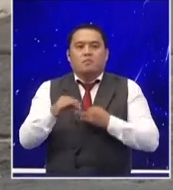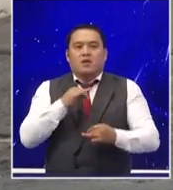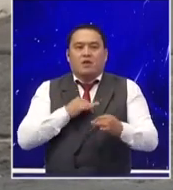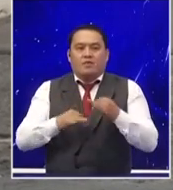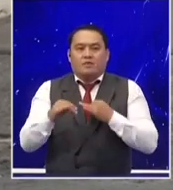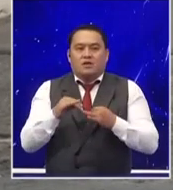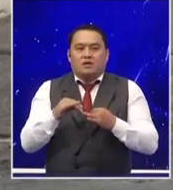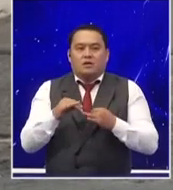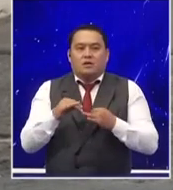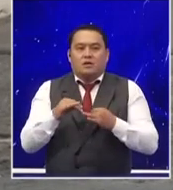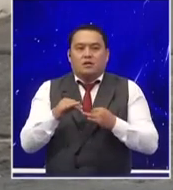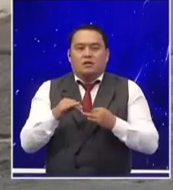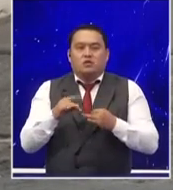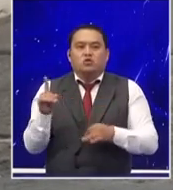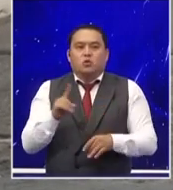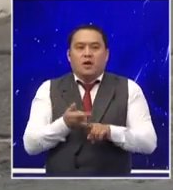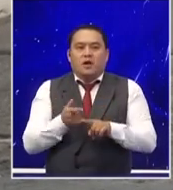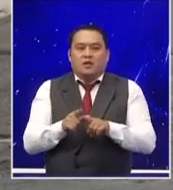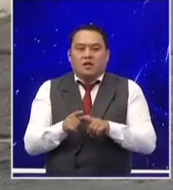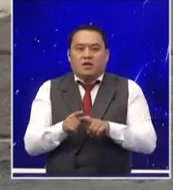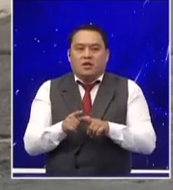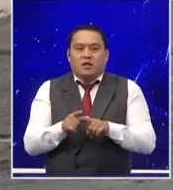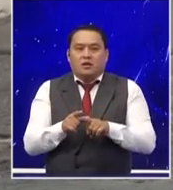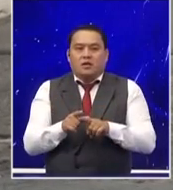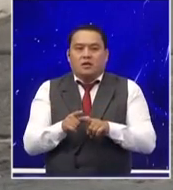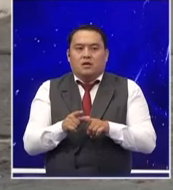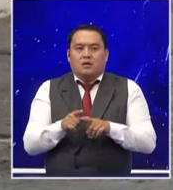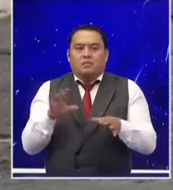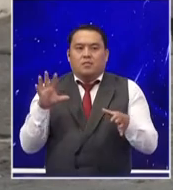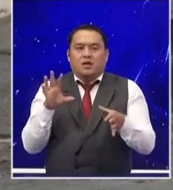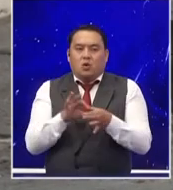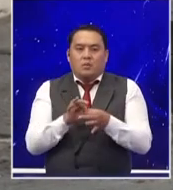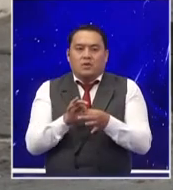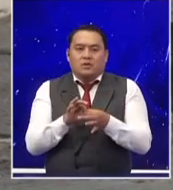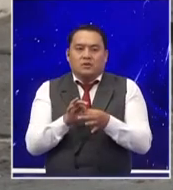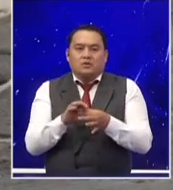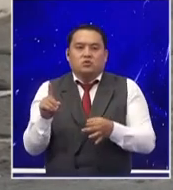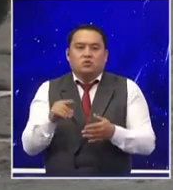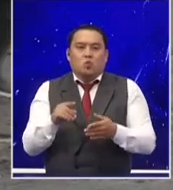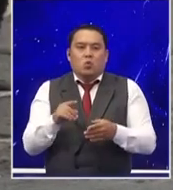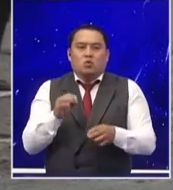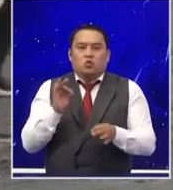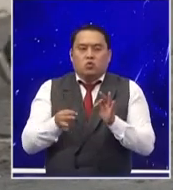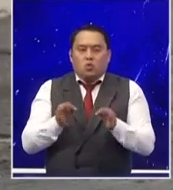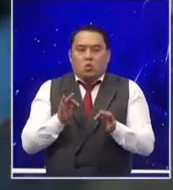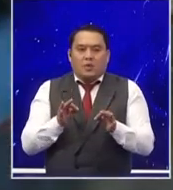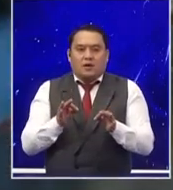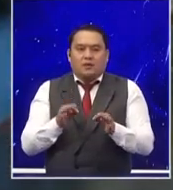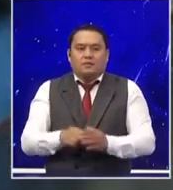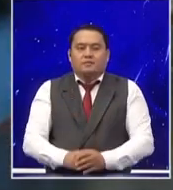вот чтобы это косы вот туда подключить чтобы сливы были чтобы санитарные нормы соблюсти